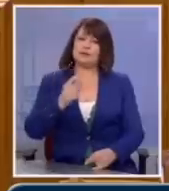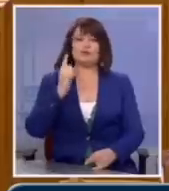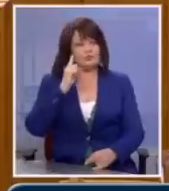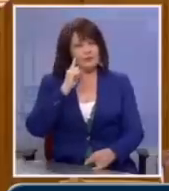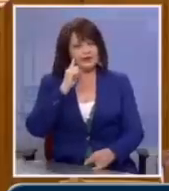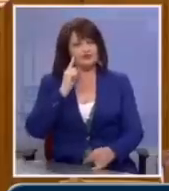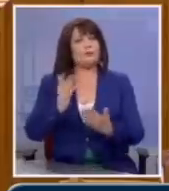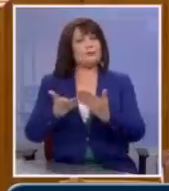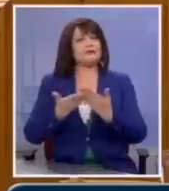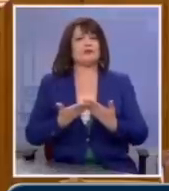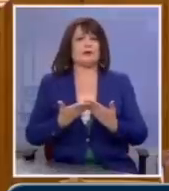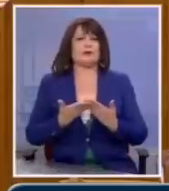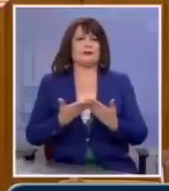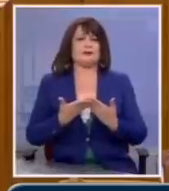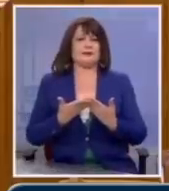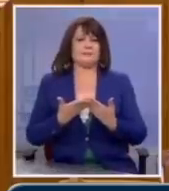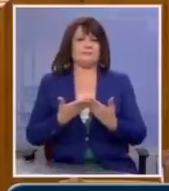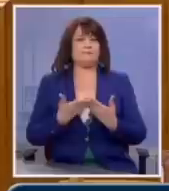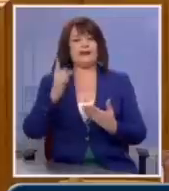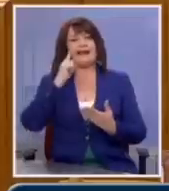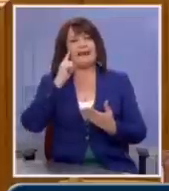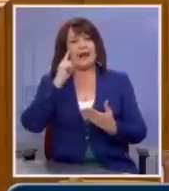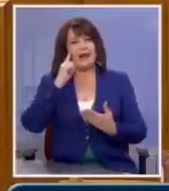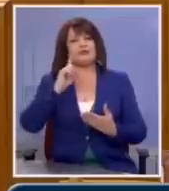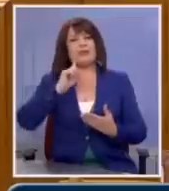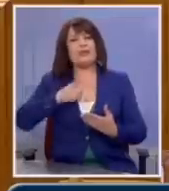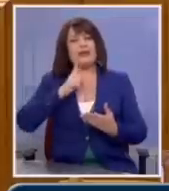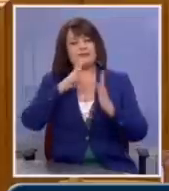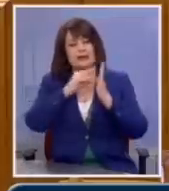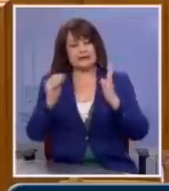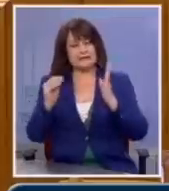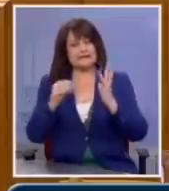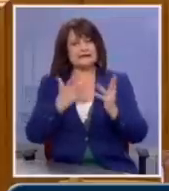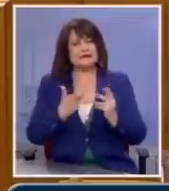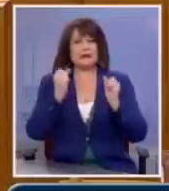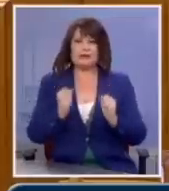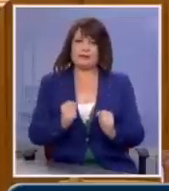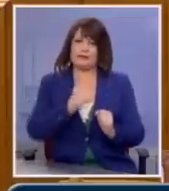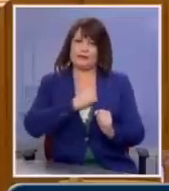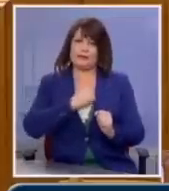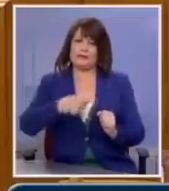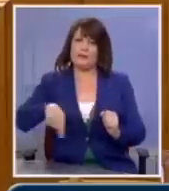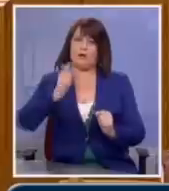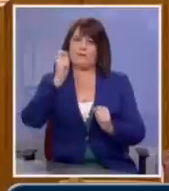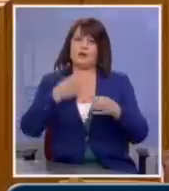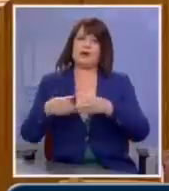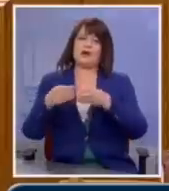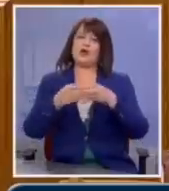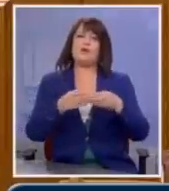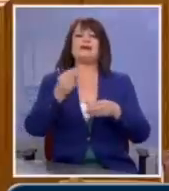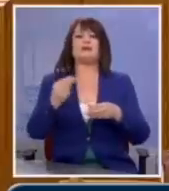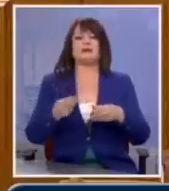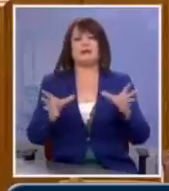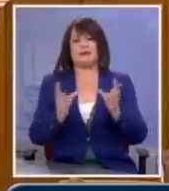ότι βοήθησε την κατανόηση των διατάξεων και στις θέσεις όλων των κομμάτων γύρω από τα